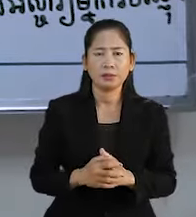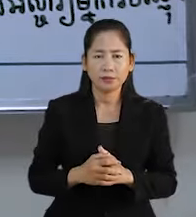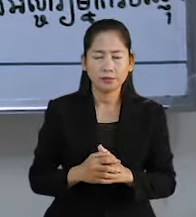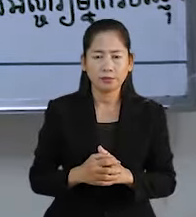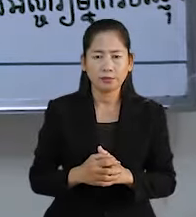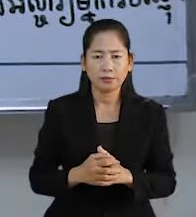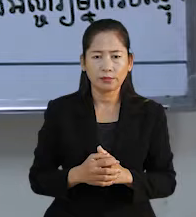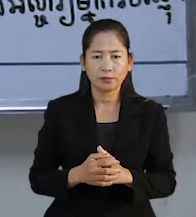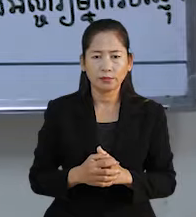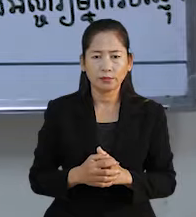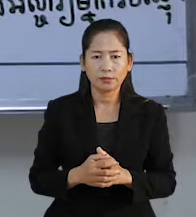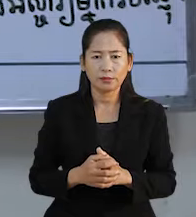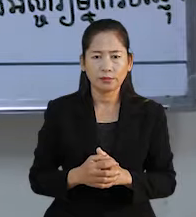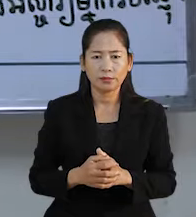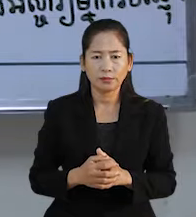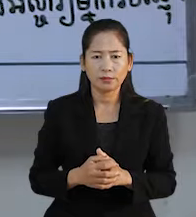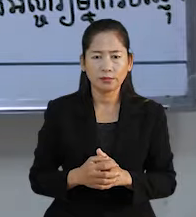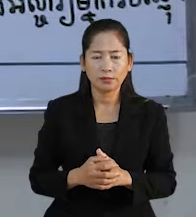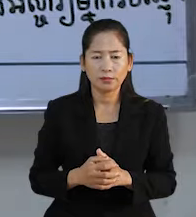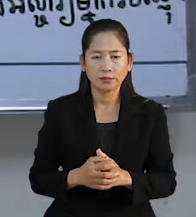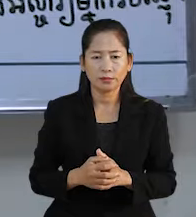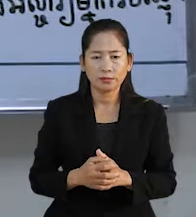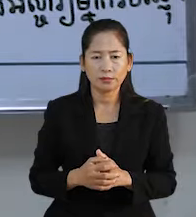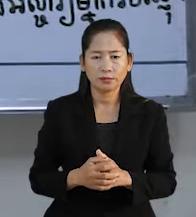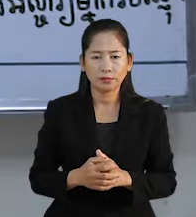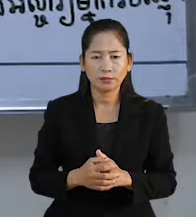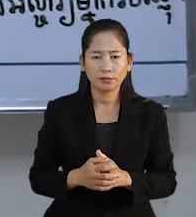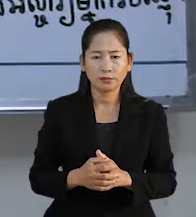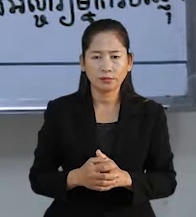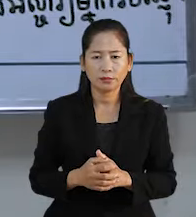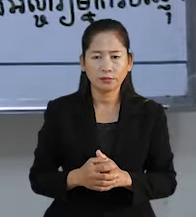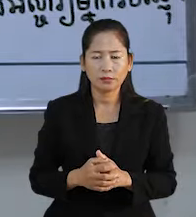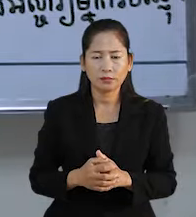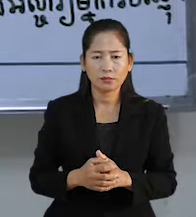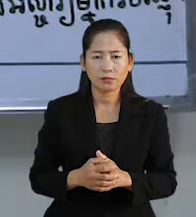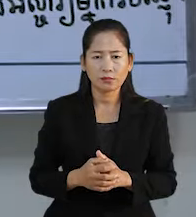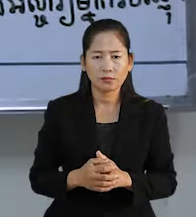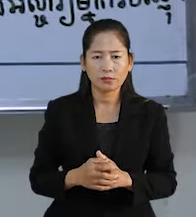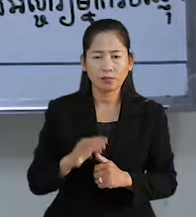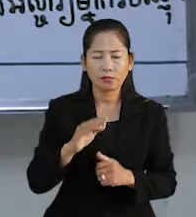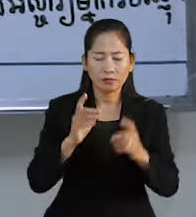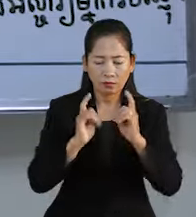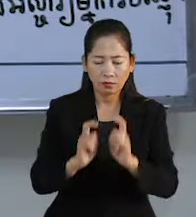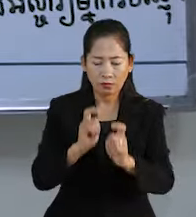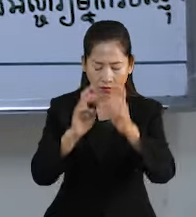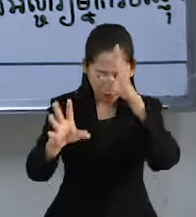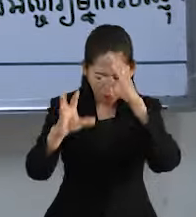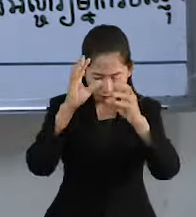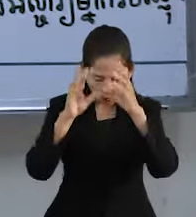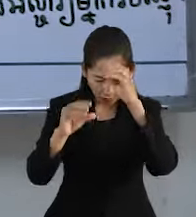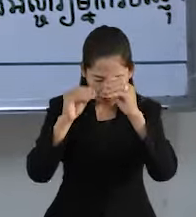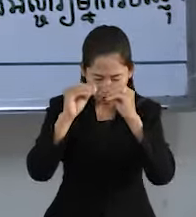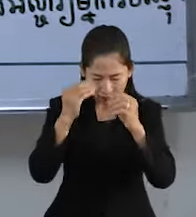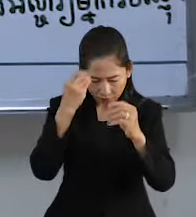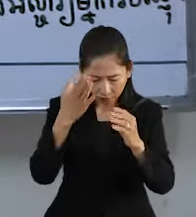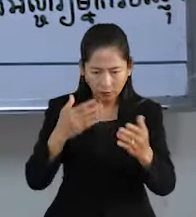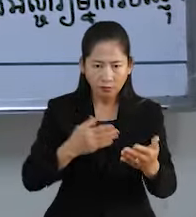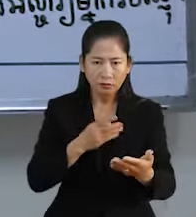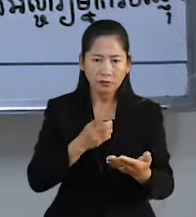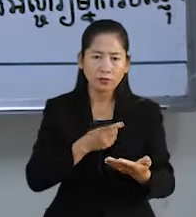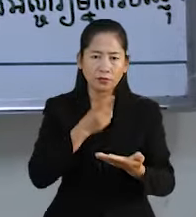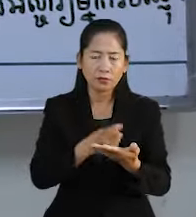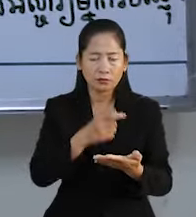ចា៎ប្រឹងប្រែងរៀនសូត្រណាកូនប្រឹងប្រែងរៀនសូត្រដើម្បីតបស្ន